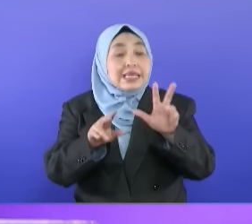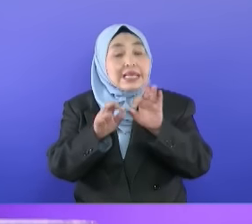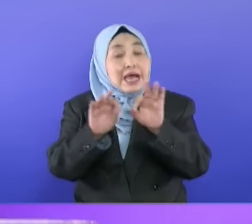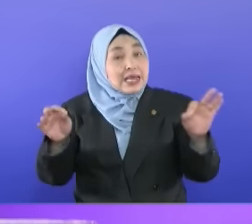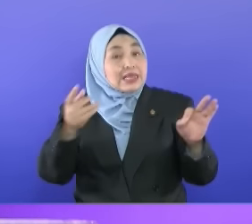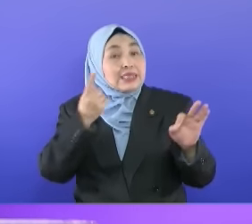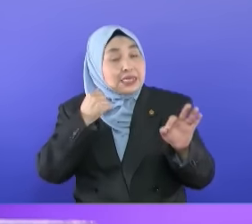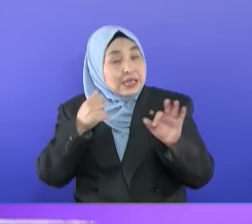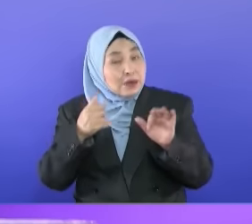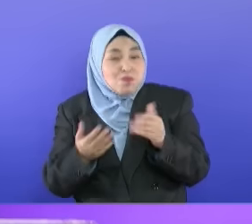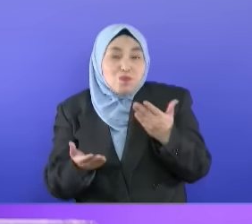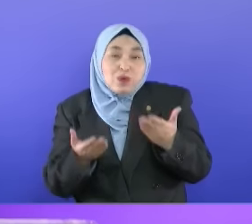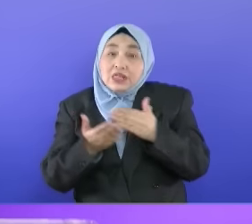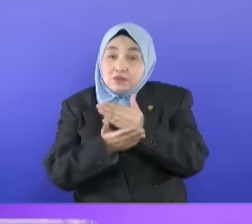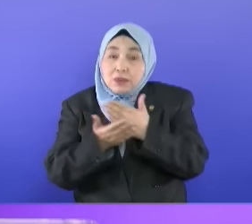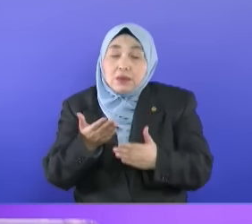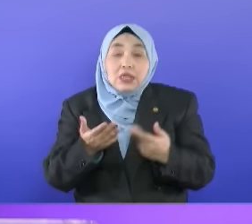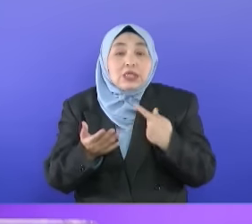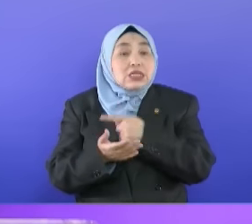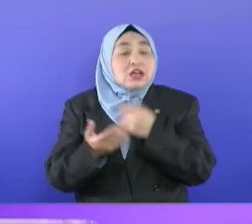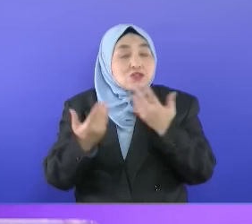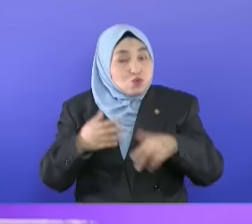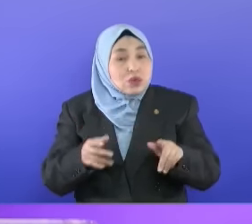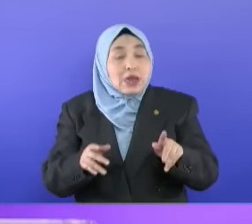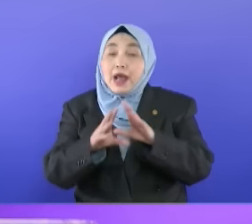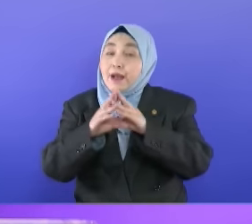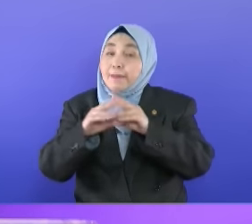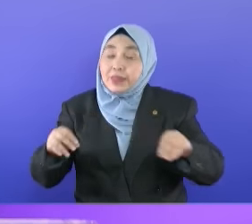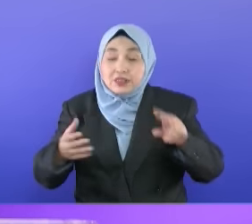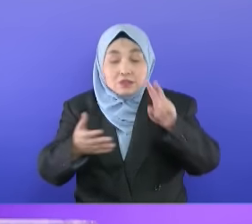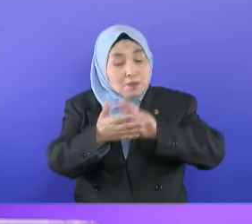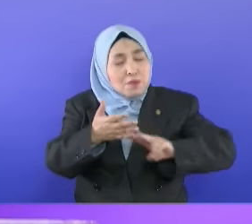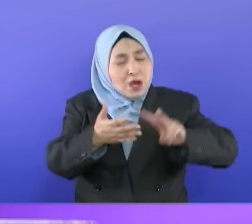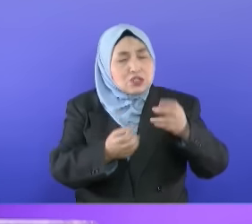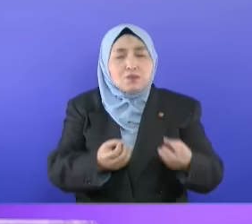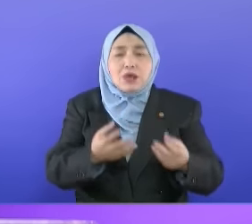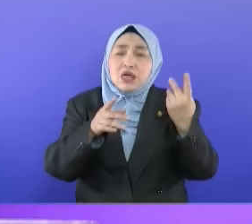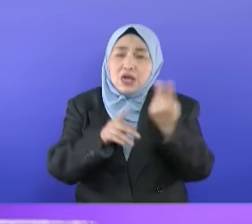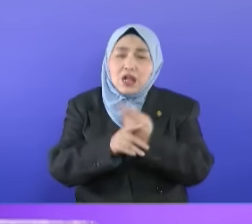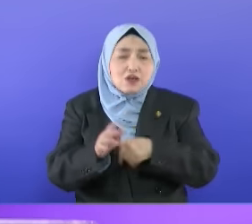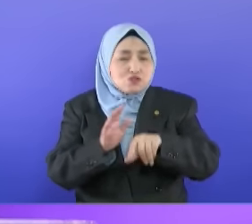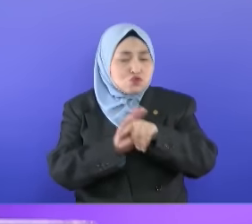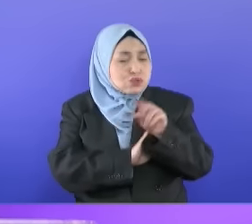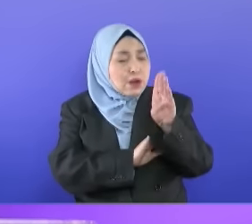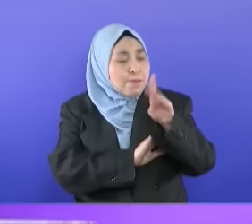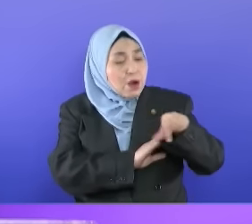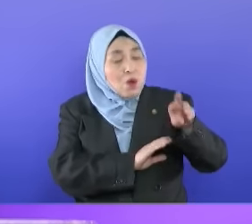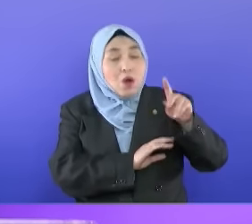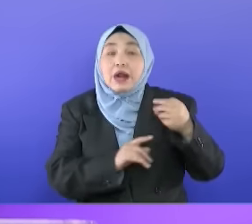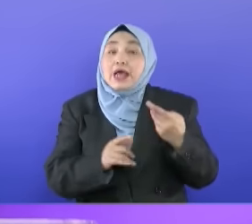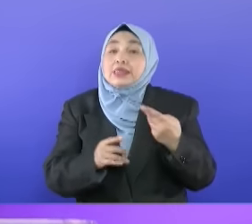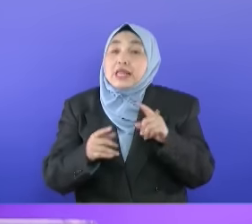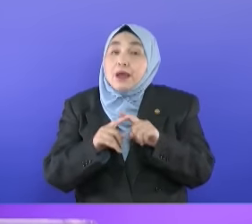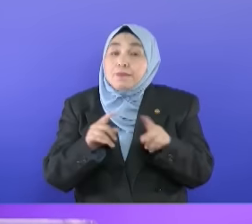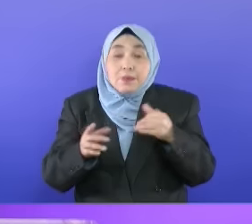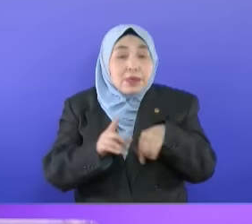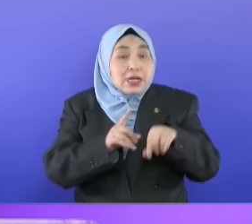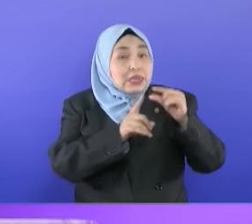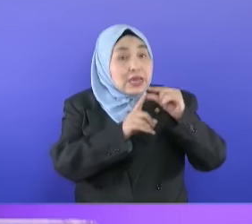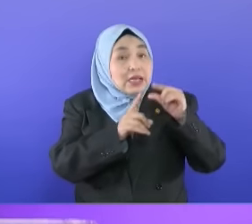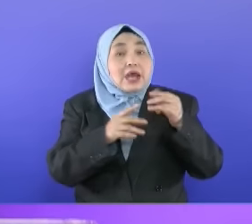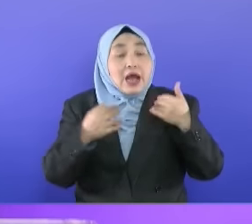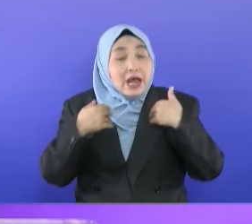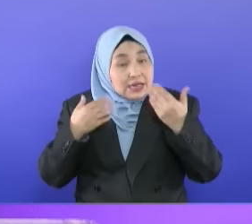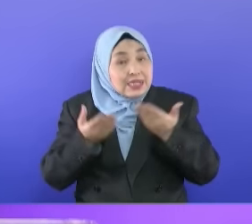mungkin bagi sebagian daripada Tuhan kita sudah pun khatam Alquran membaca berkali-kali surah al-baqarah tetapi mungkin perkataan-perkataan yang